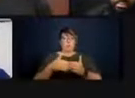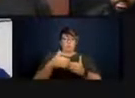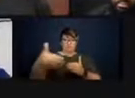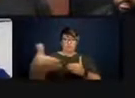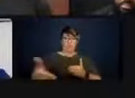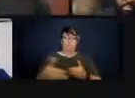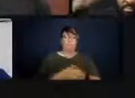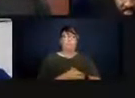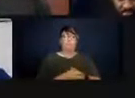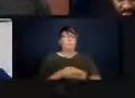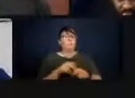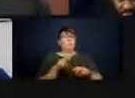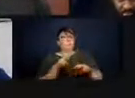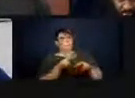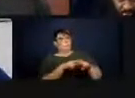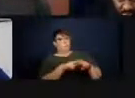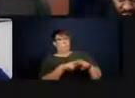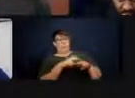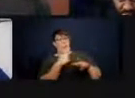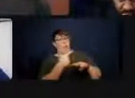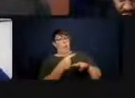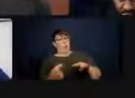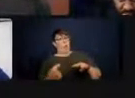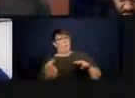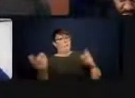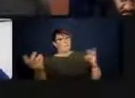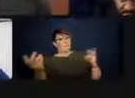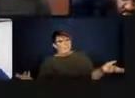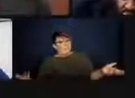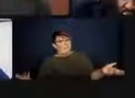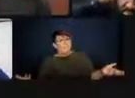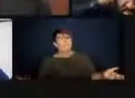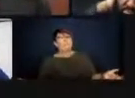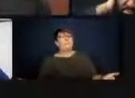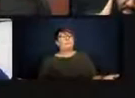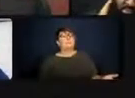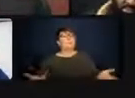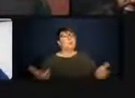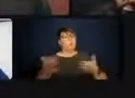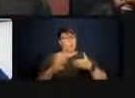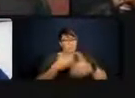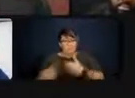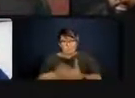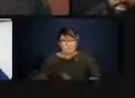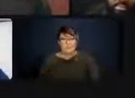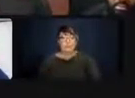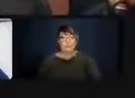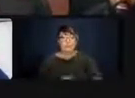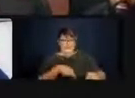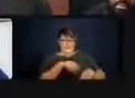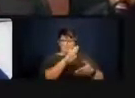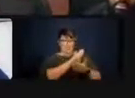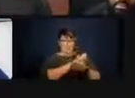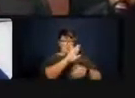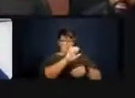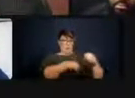kazi yetu ambayo tumeipanga kwa kalenda yetu ya shule ya mwaka huu.